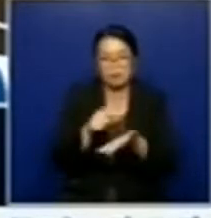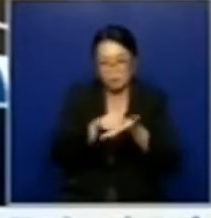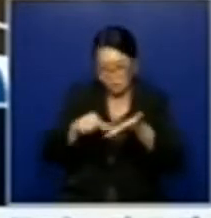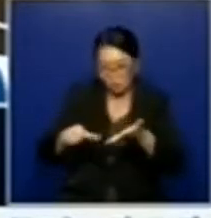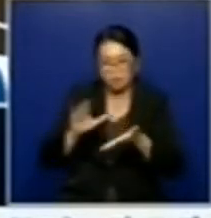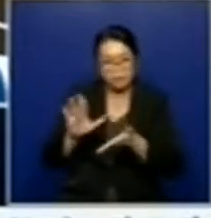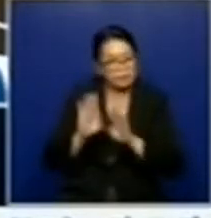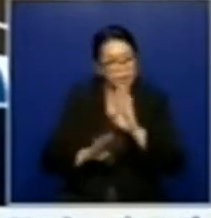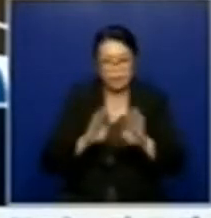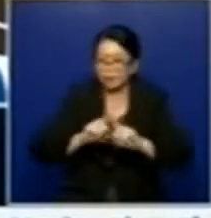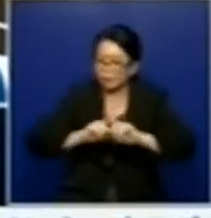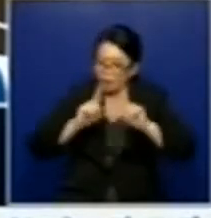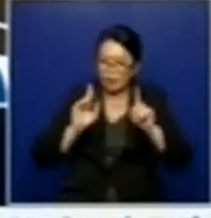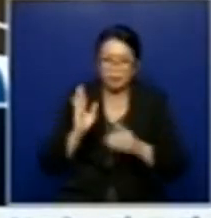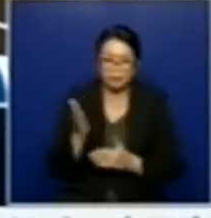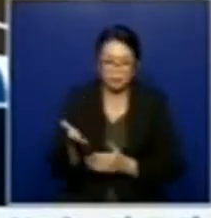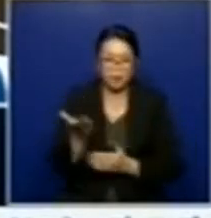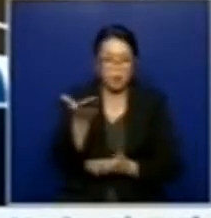ค้าอย่างนั้นครับ